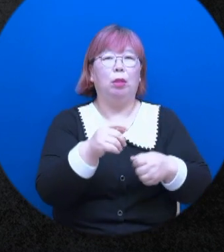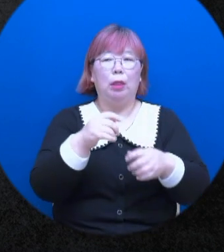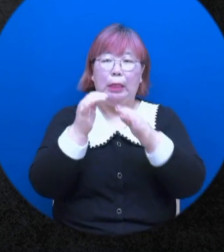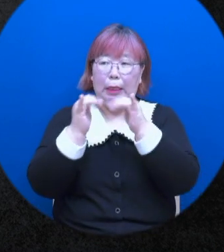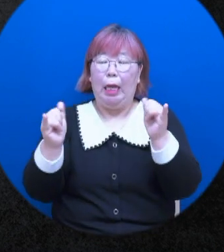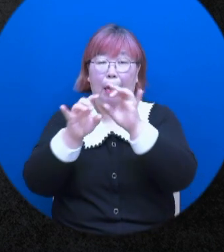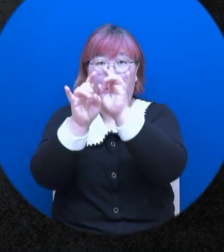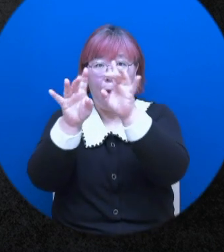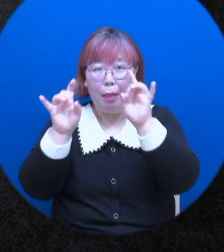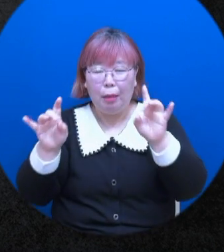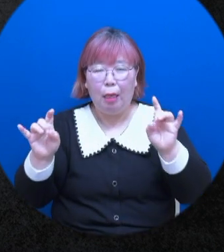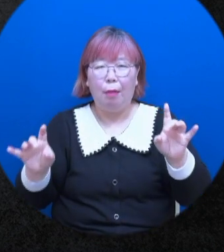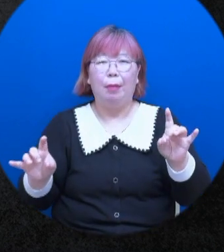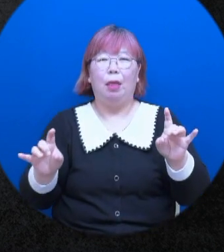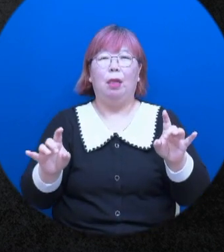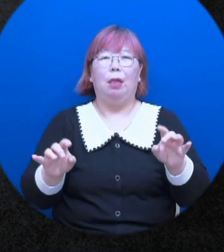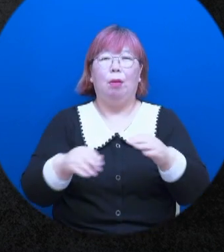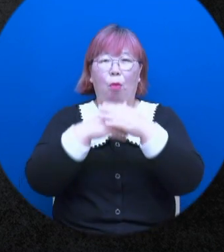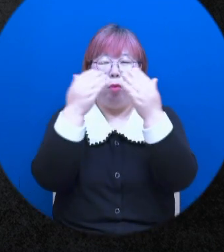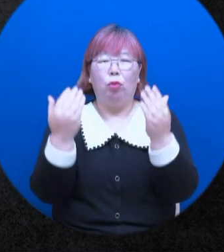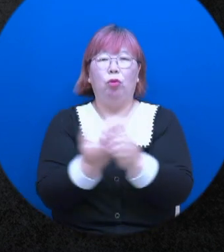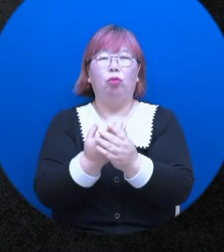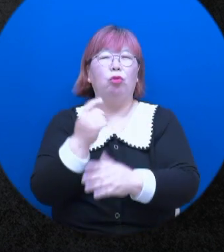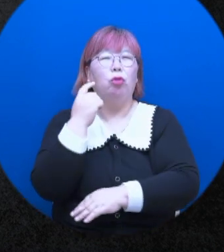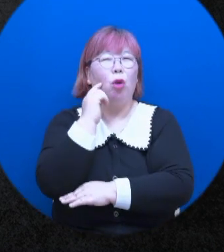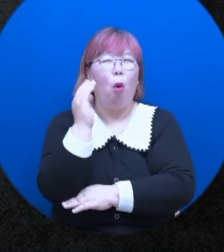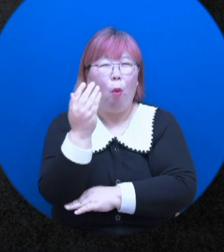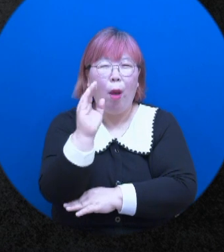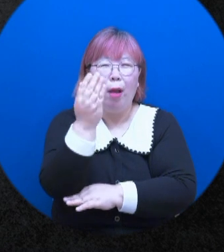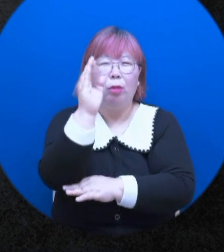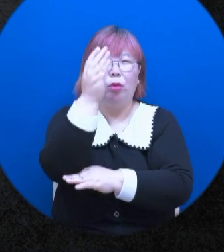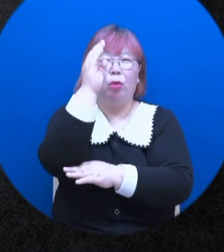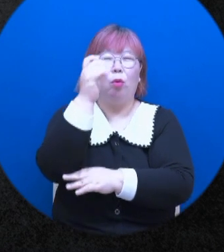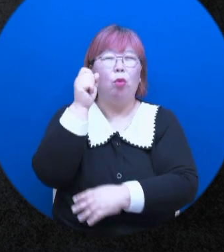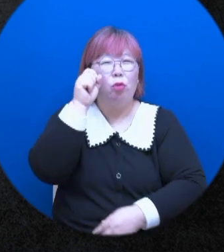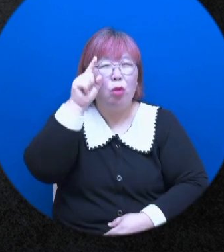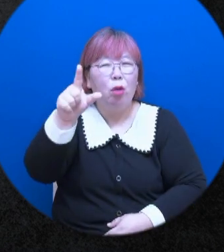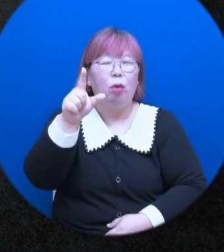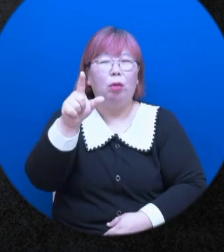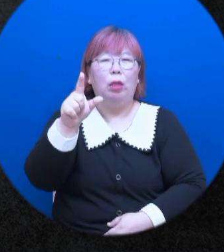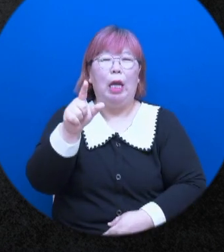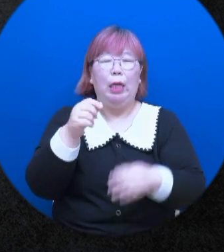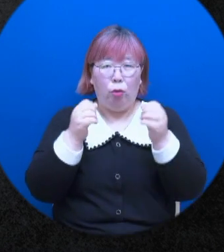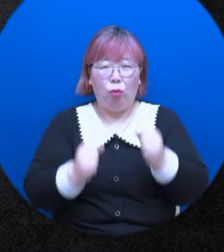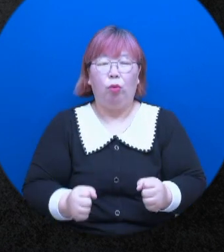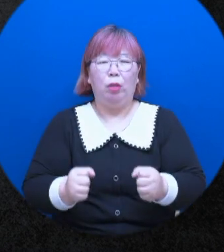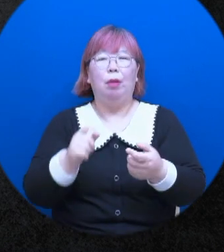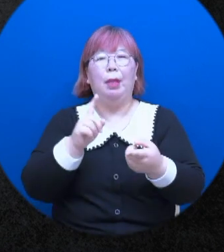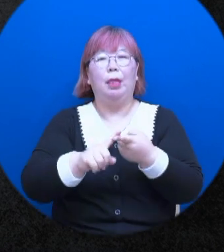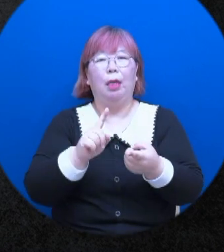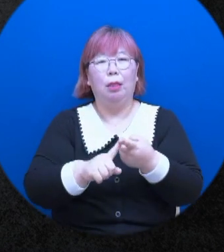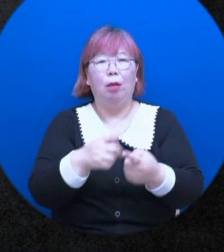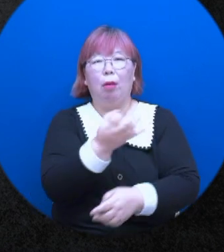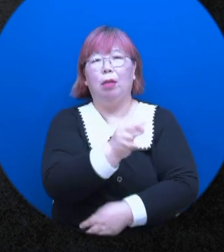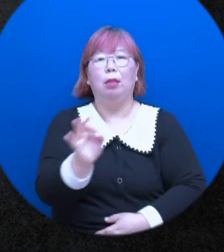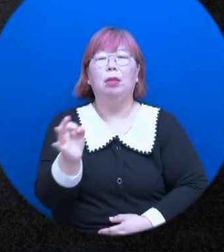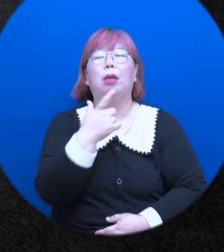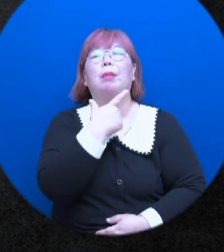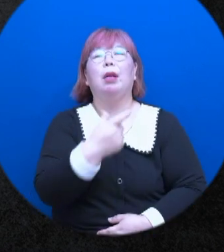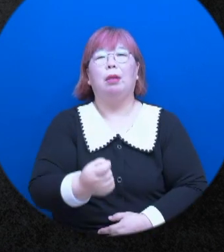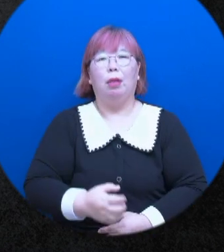한 사람이 하나같이 영광스럽고 뛰어난 존재임을 인정하게 되기를 바란다.